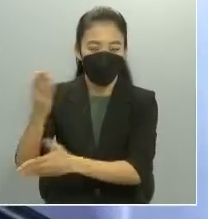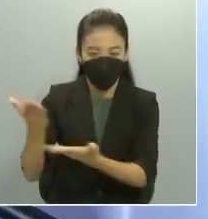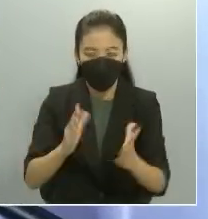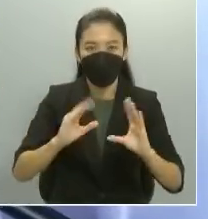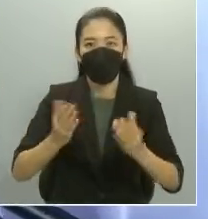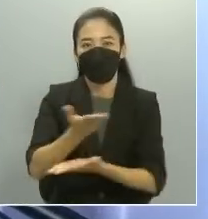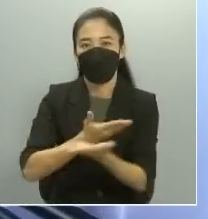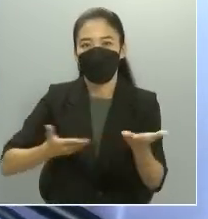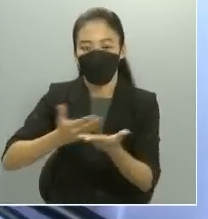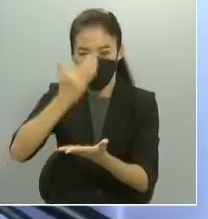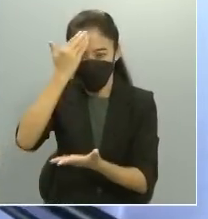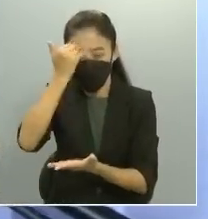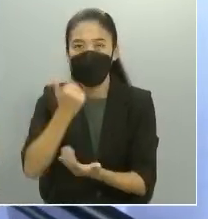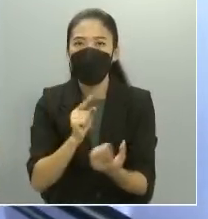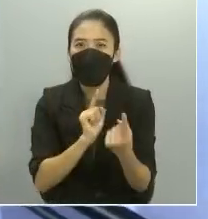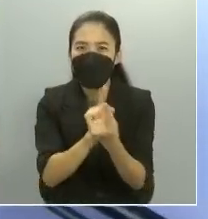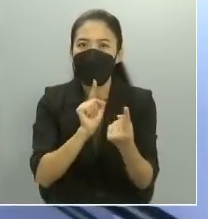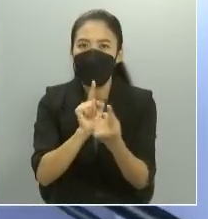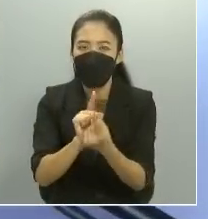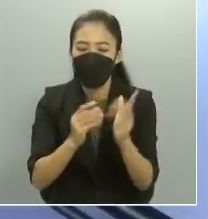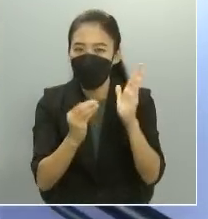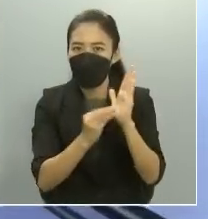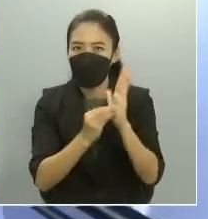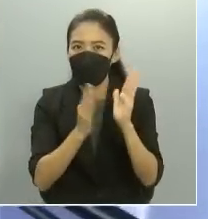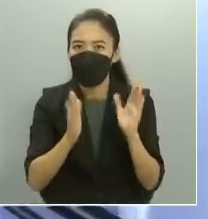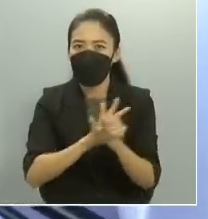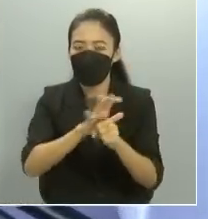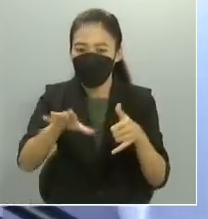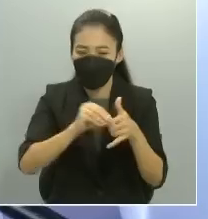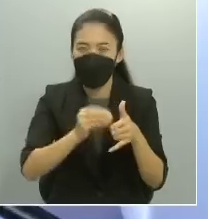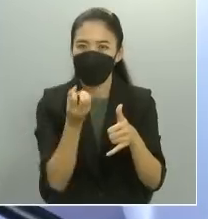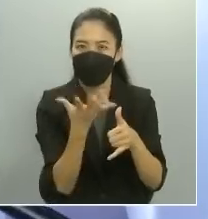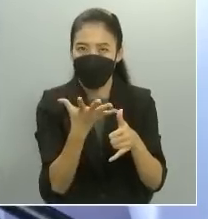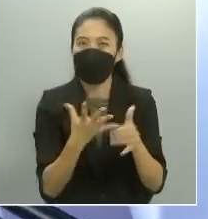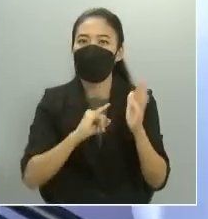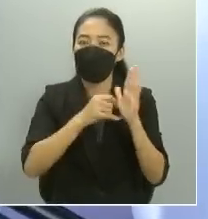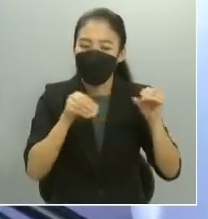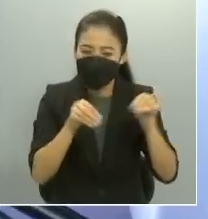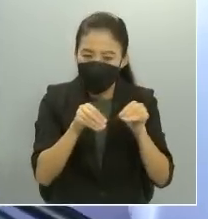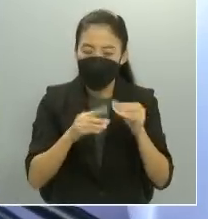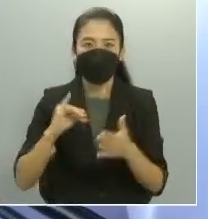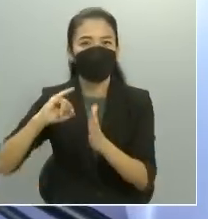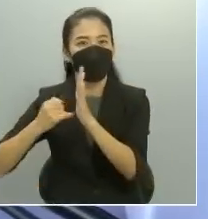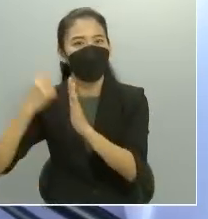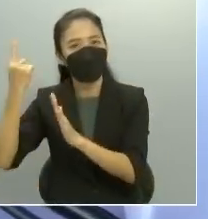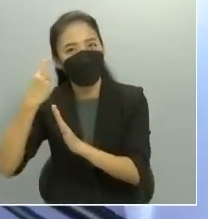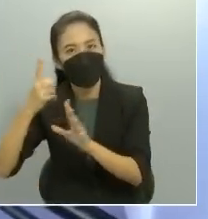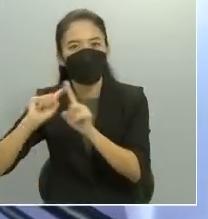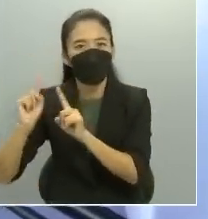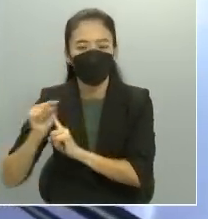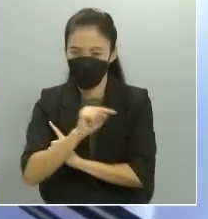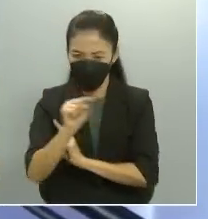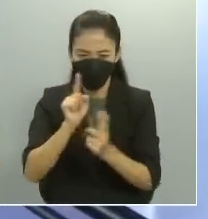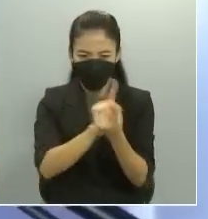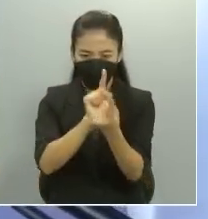หลังจากพบการติดเชื้อมากขึ้นโดยเฉพาะกทมปริมณฑลและจังหวัดท่องเที่ยวเฉพาะกทมผู้ป่วยทั้งรักษา